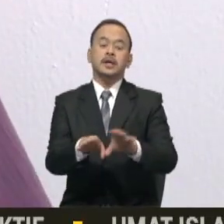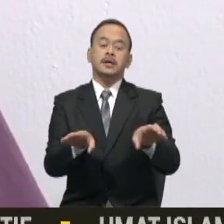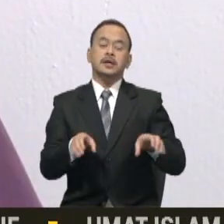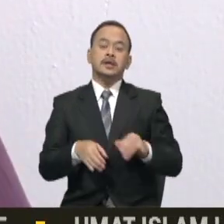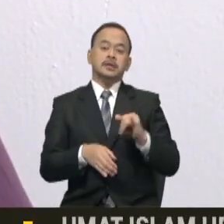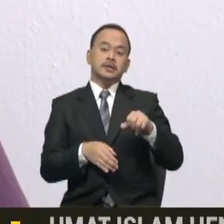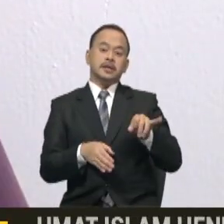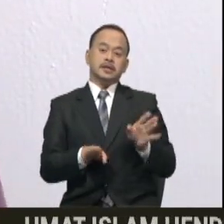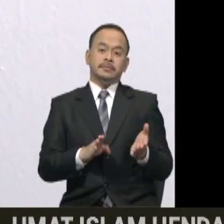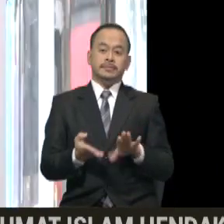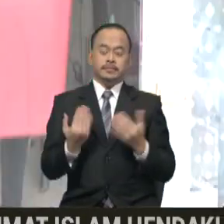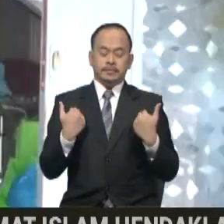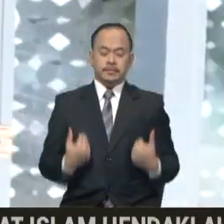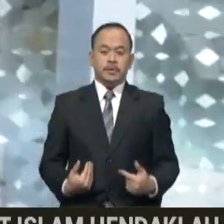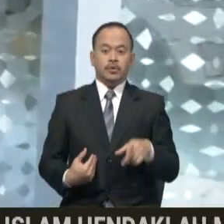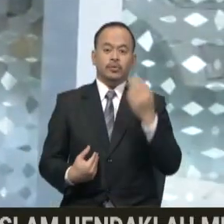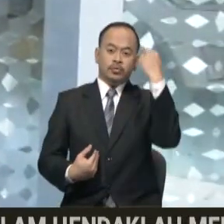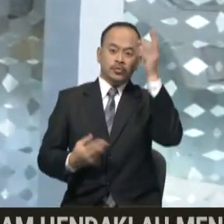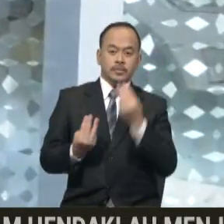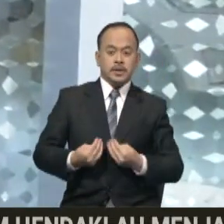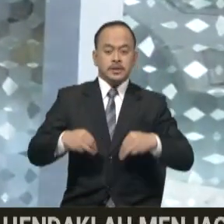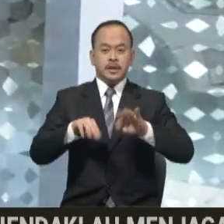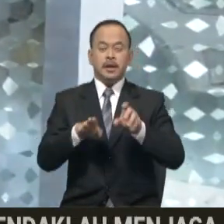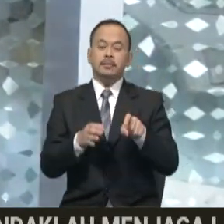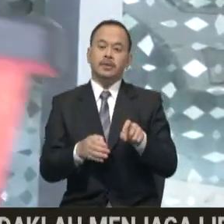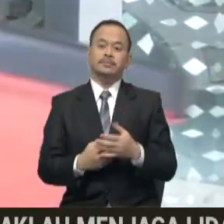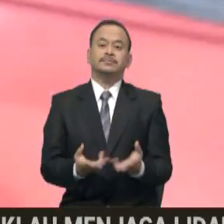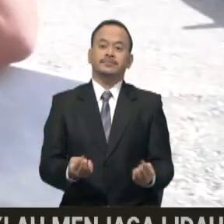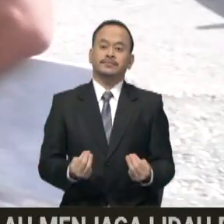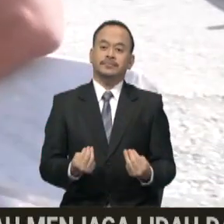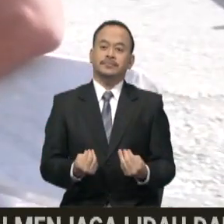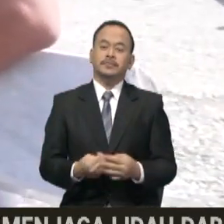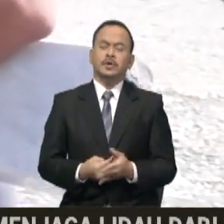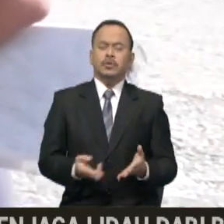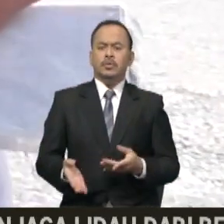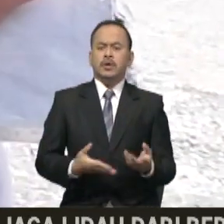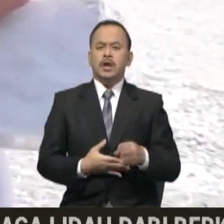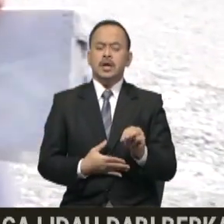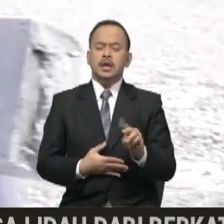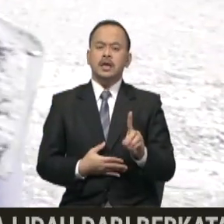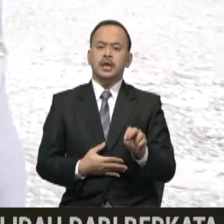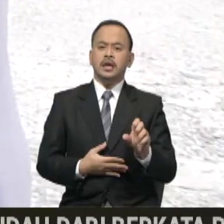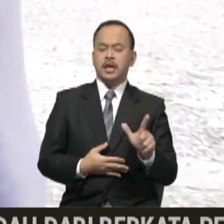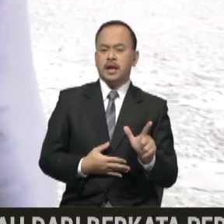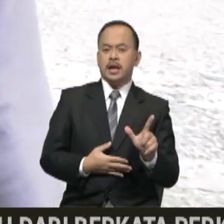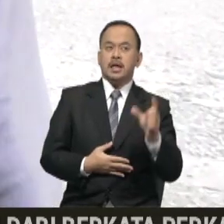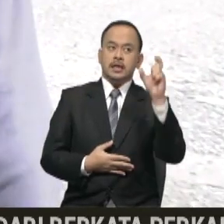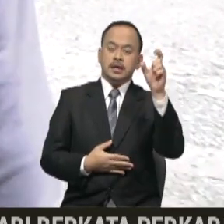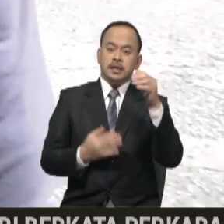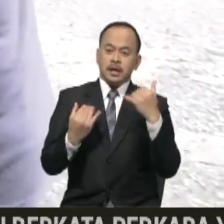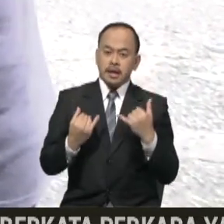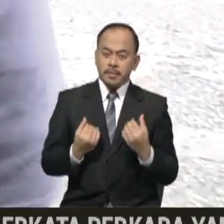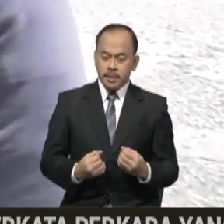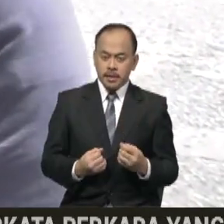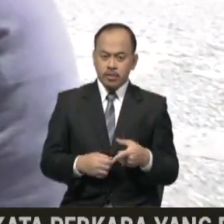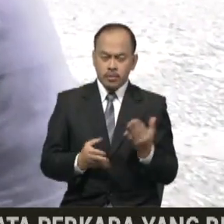ke masjid-masjid yang memerlukan. Selain memudahkan pengurusan jenazah, Dinal Islam juga berharap dapat menjadi